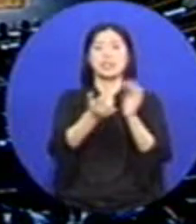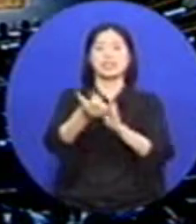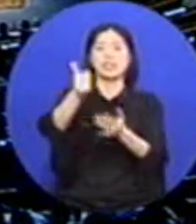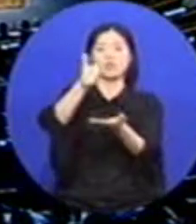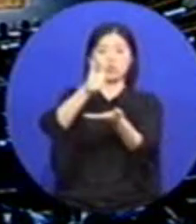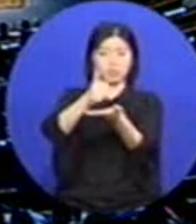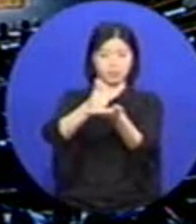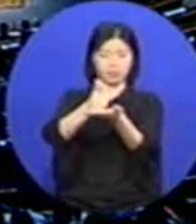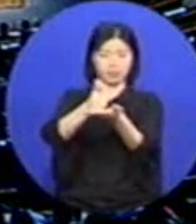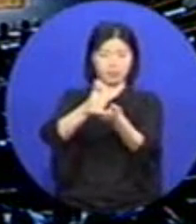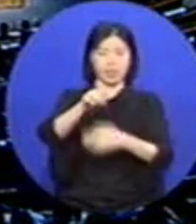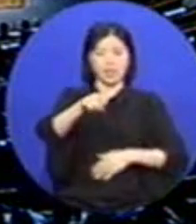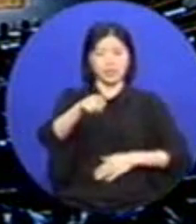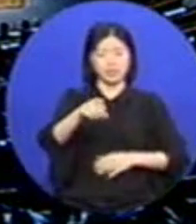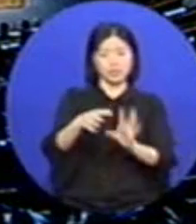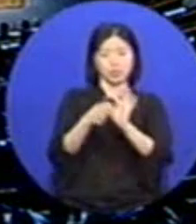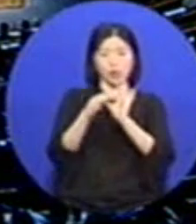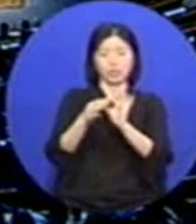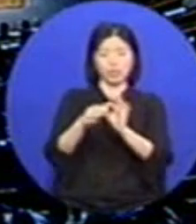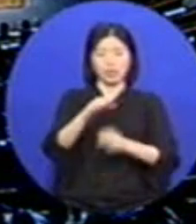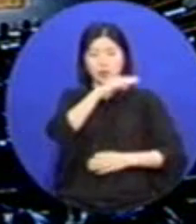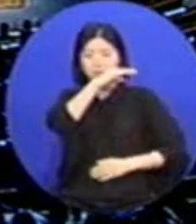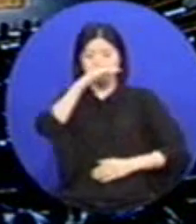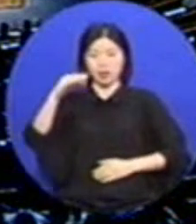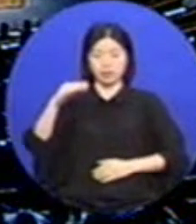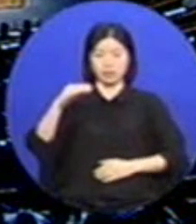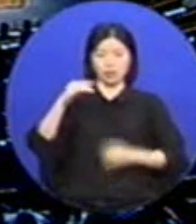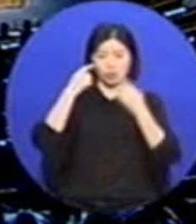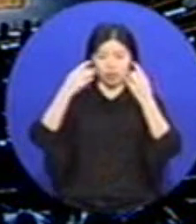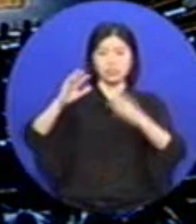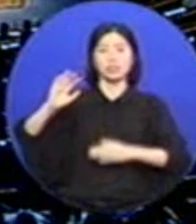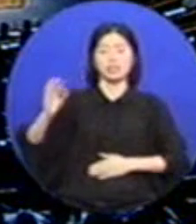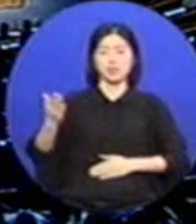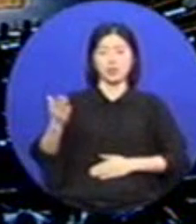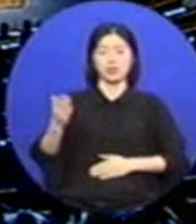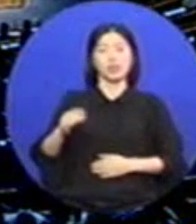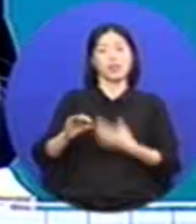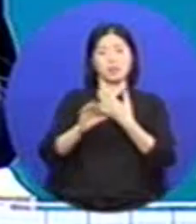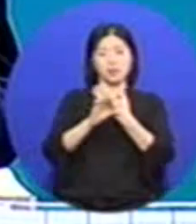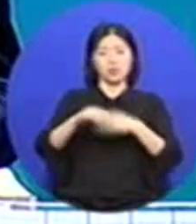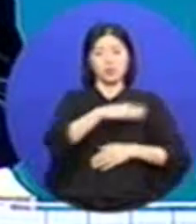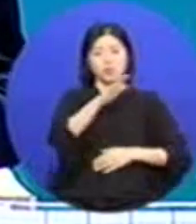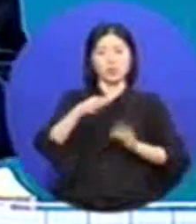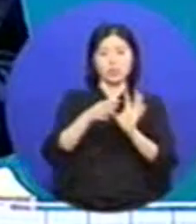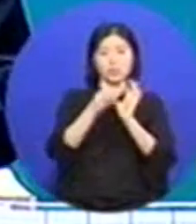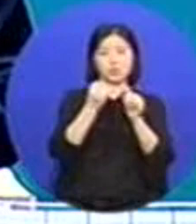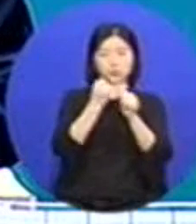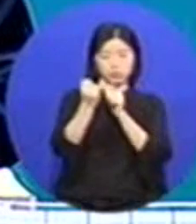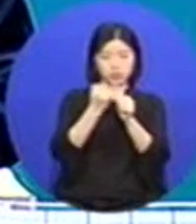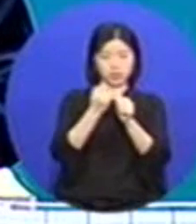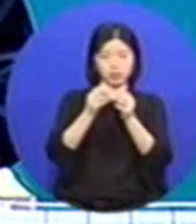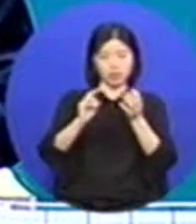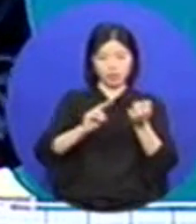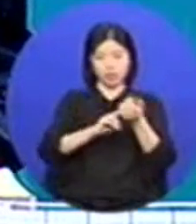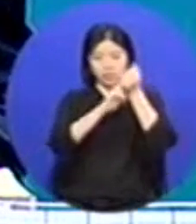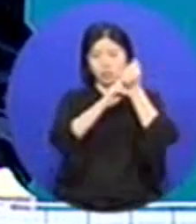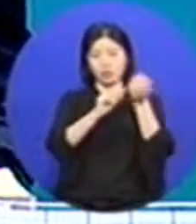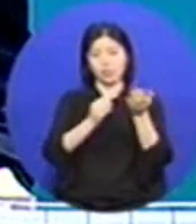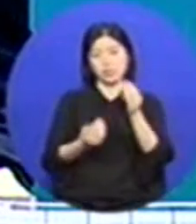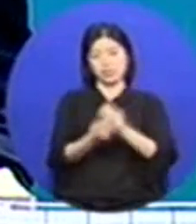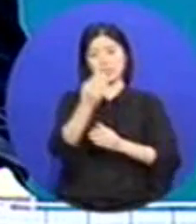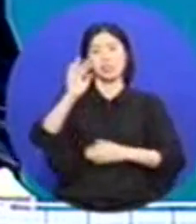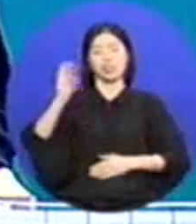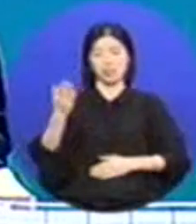예수님과의 관계가 바로 되면 그러면 우리 부부사이에 기적이 일어 나는데 어떤 기저귀를 1